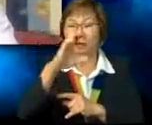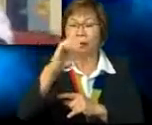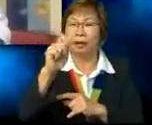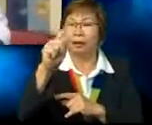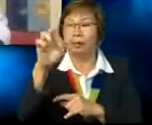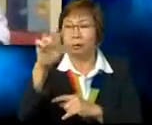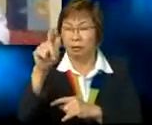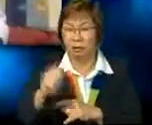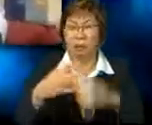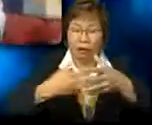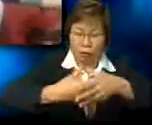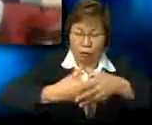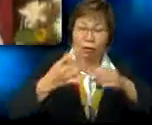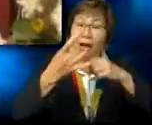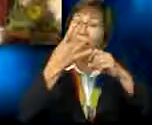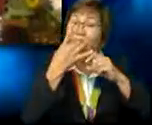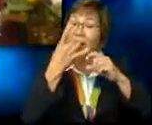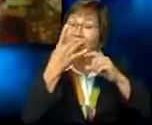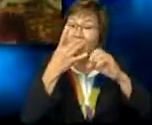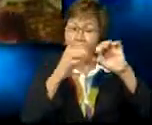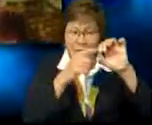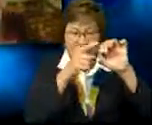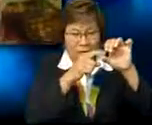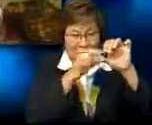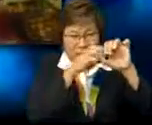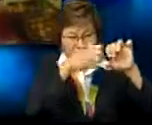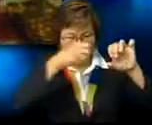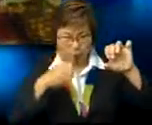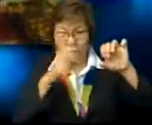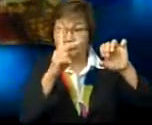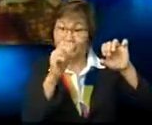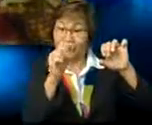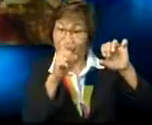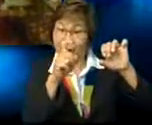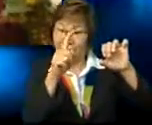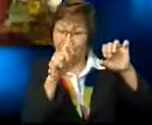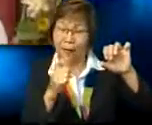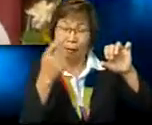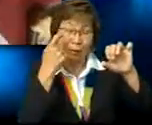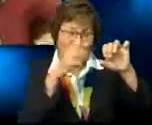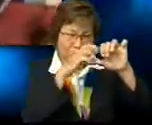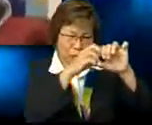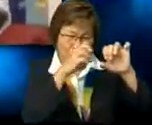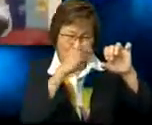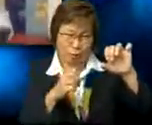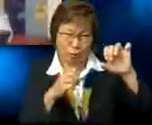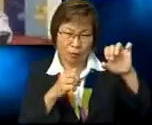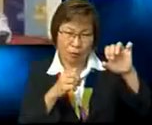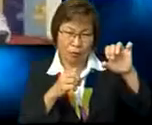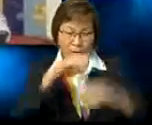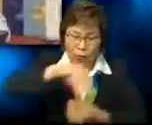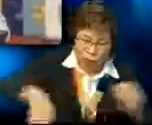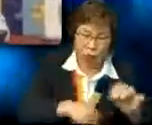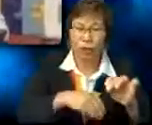kanta di dalam mata ni, kita letakkan kanta yang lain ya ke dalam mata pesakit, dan pesakit sepatutnya dapat melihat dengan